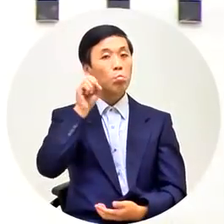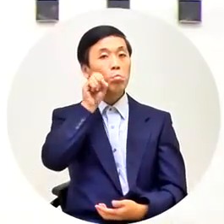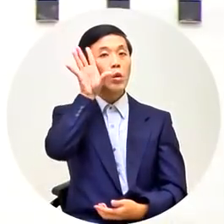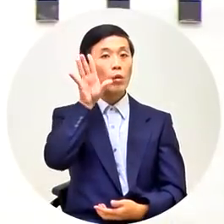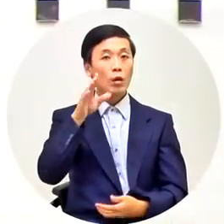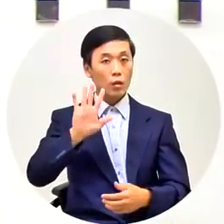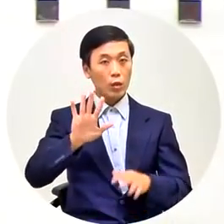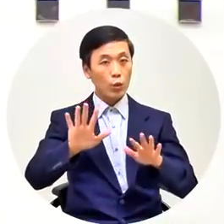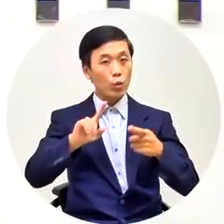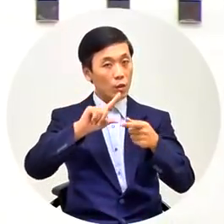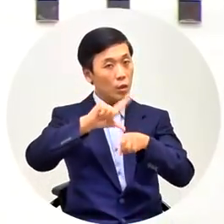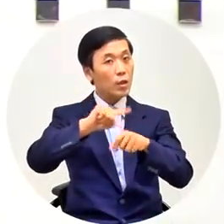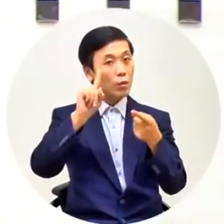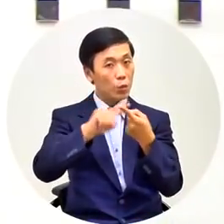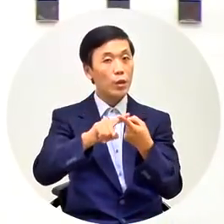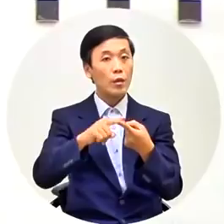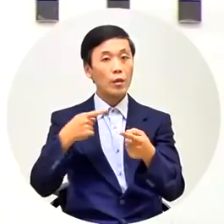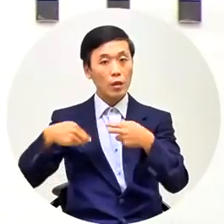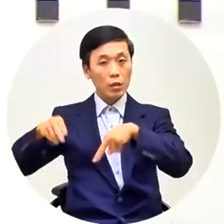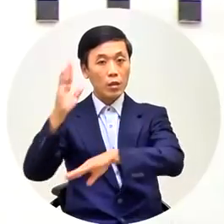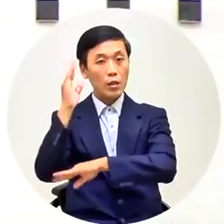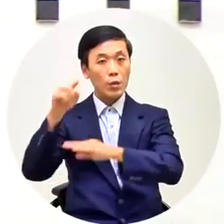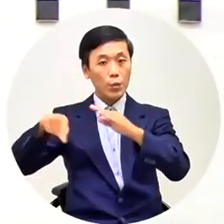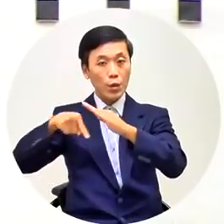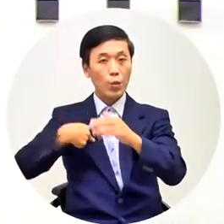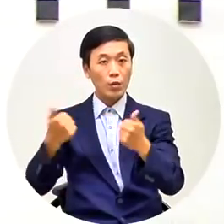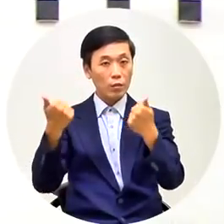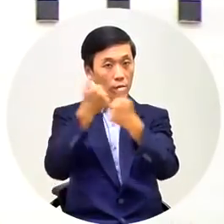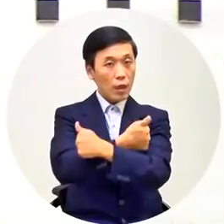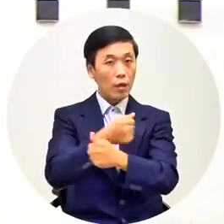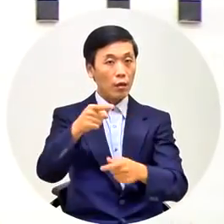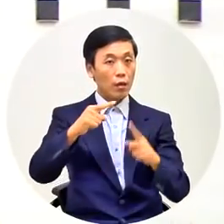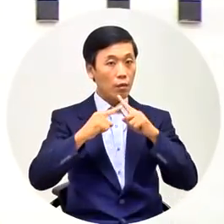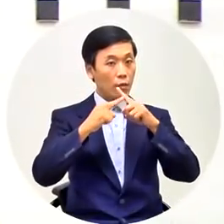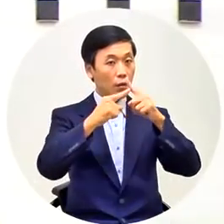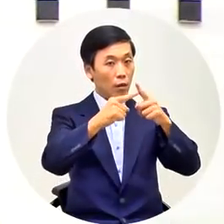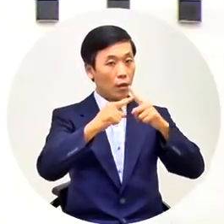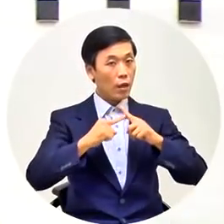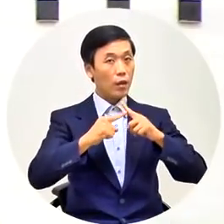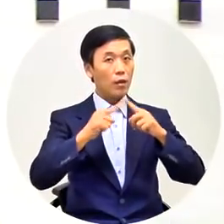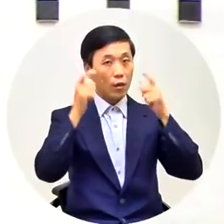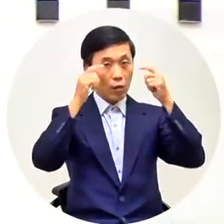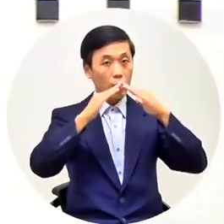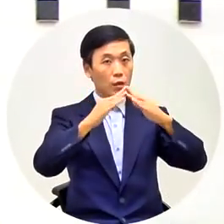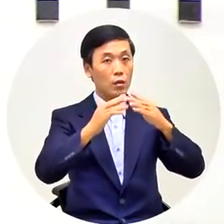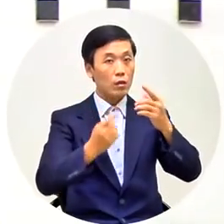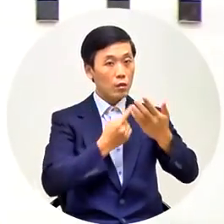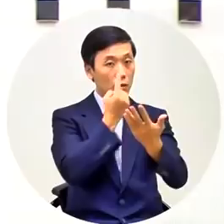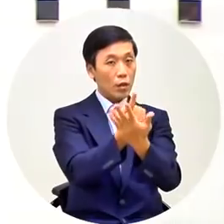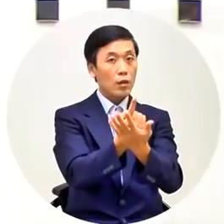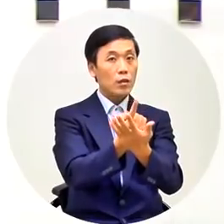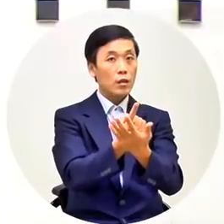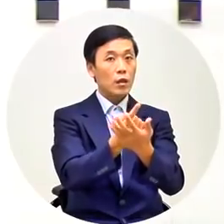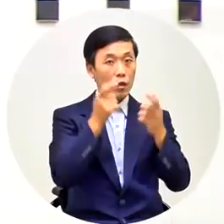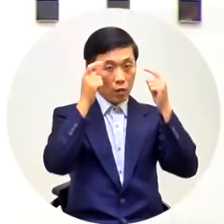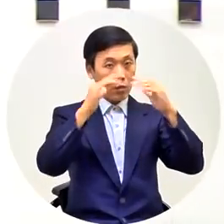政院来参加高雄市议会第3届的议长、副议长的宣誓就职典礼。那